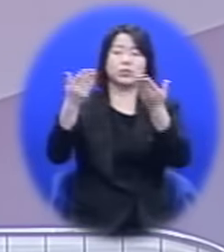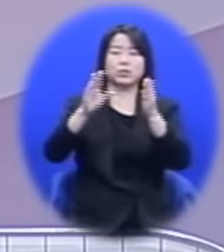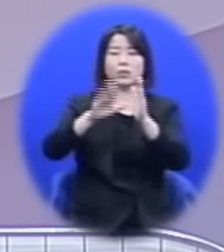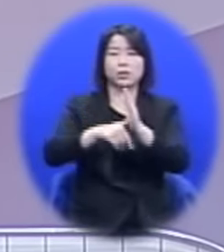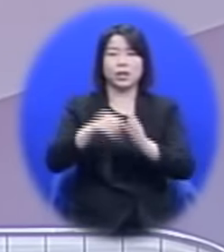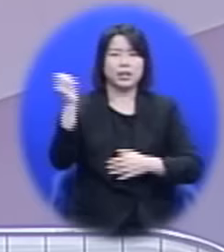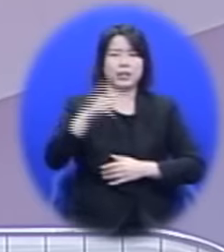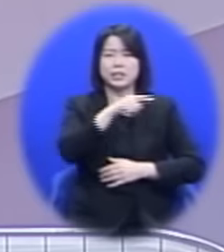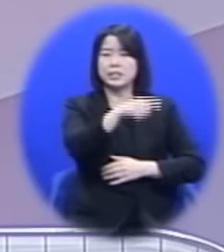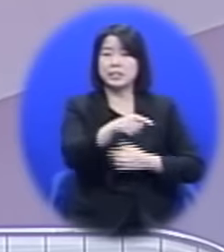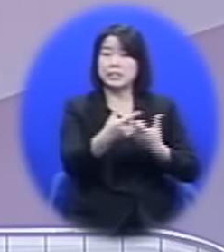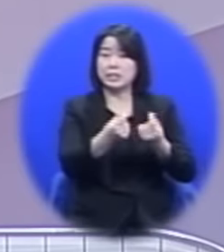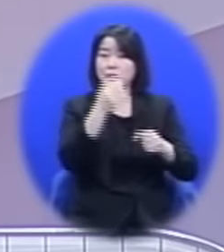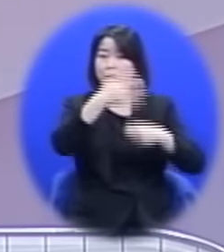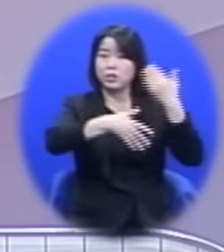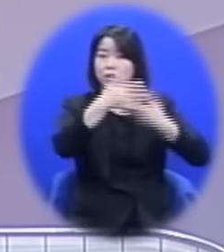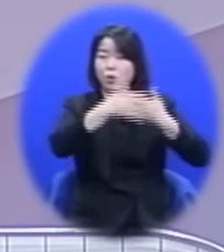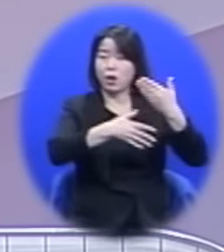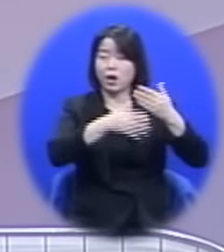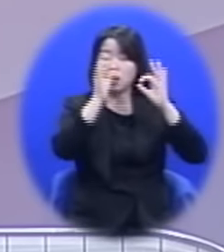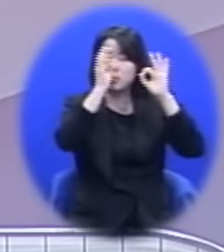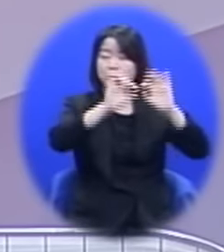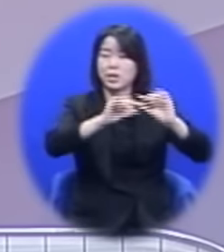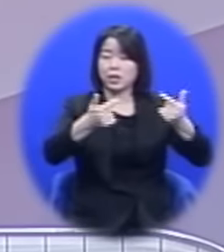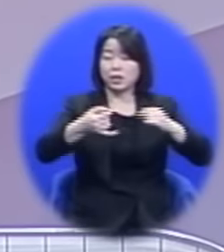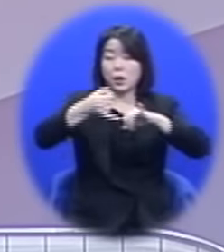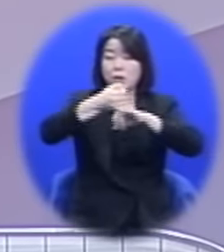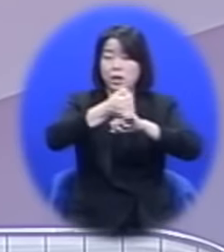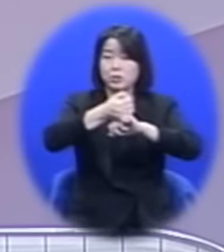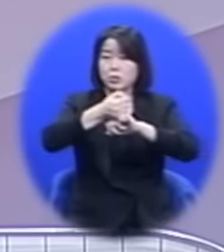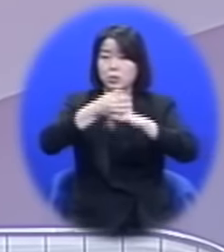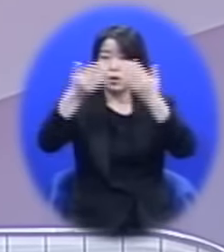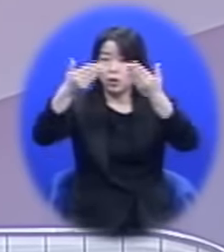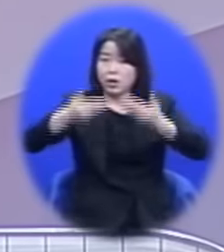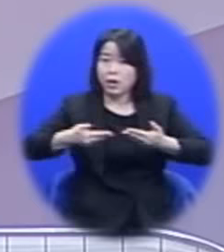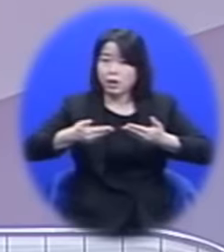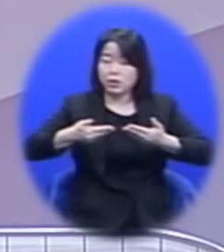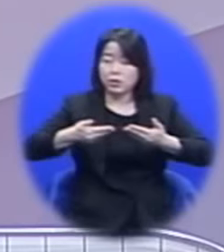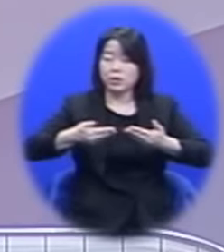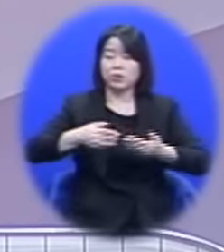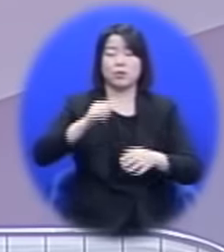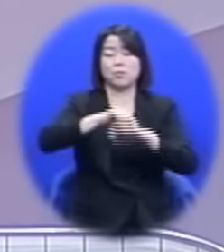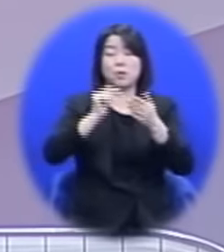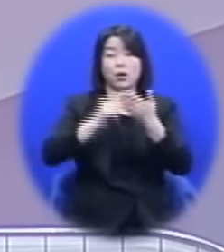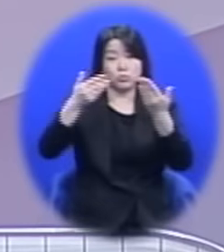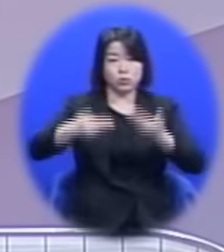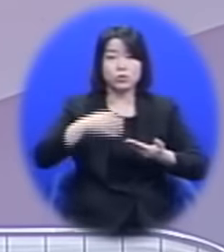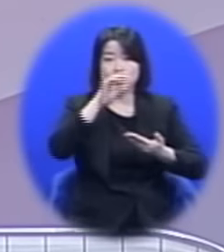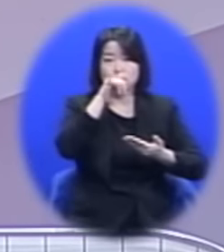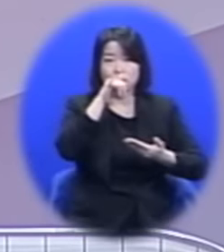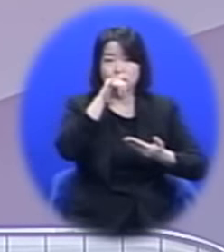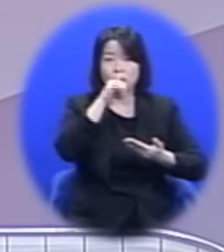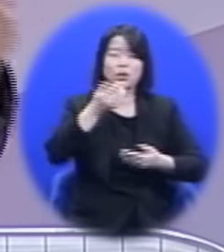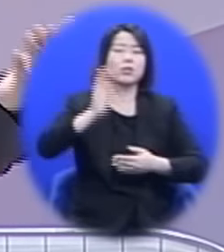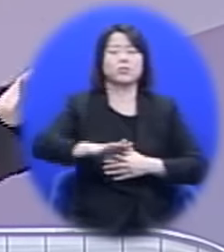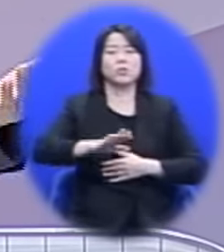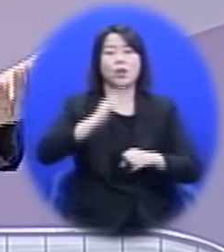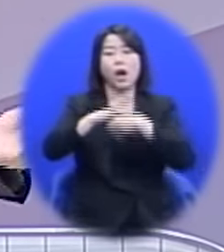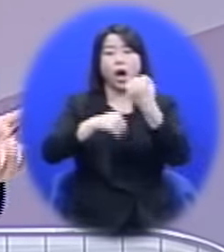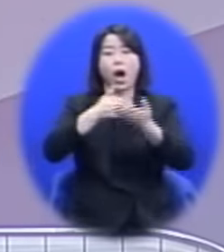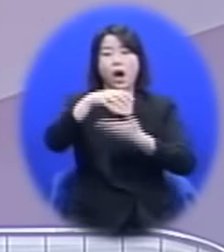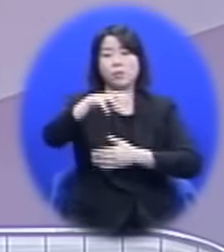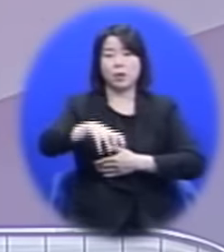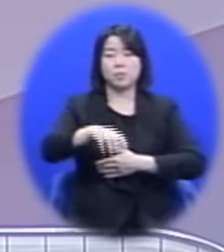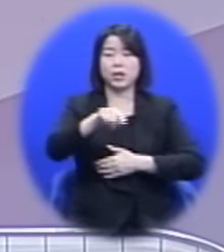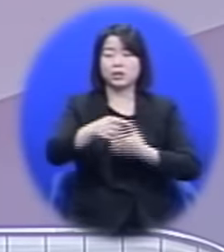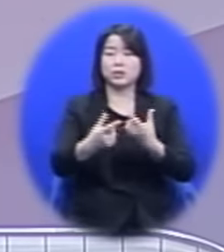영화를 보지 않겠다고 내게 약속하라 그런 마음을 저에게 주셨어요. 분명히 하나님이 그런 마음을 주셨어요. 근데 저는 하나님 앞에